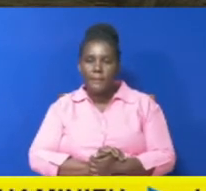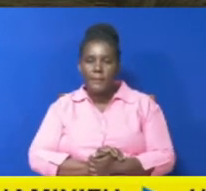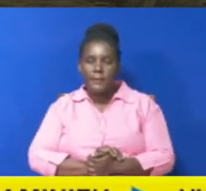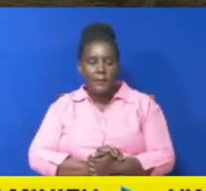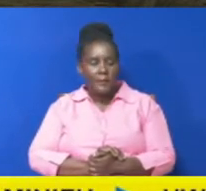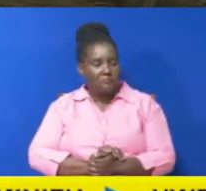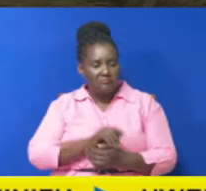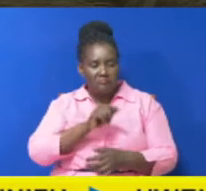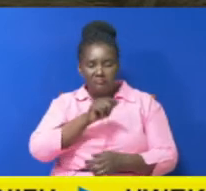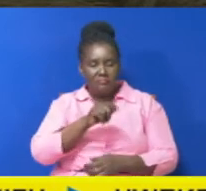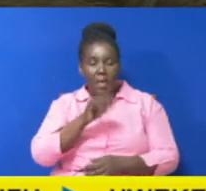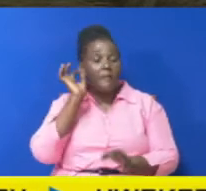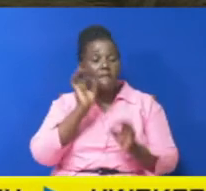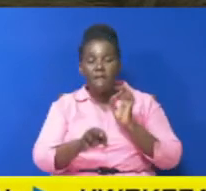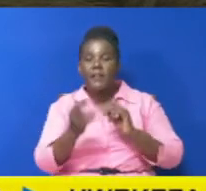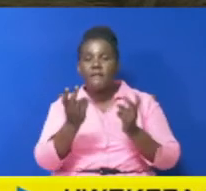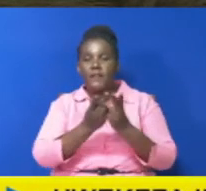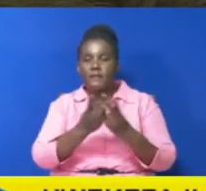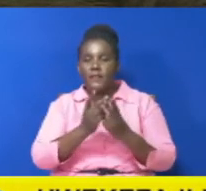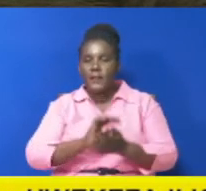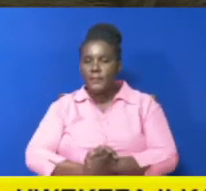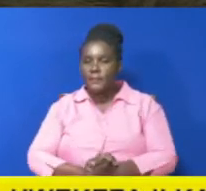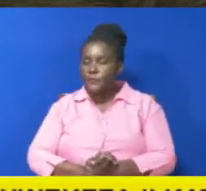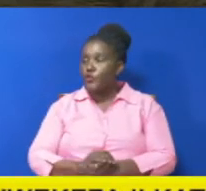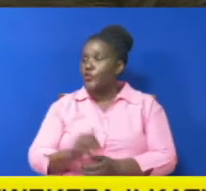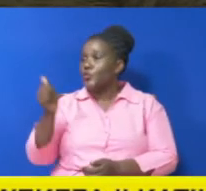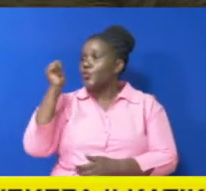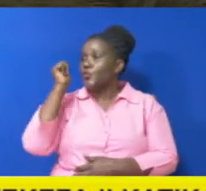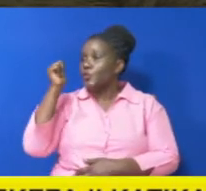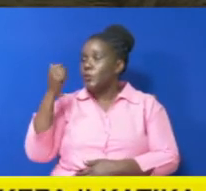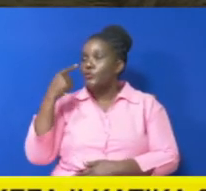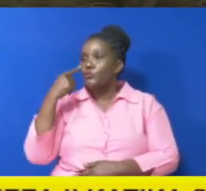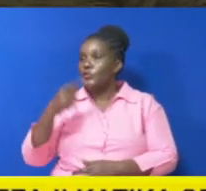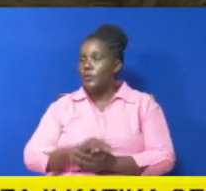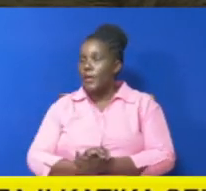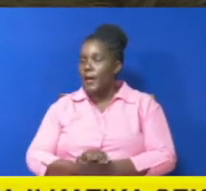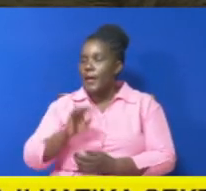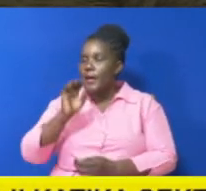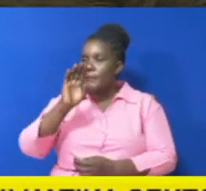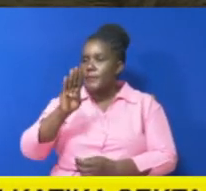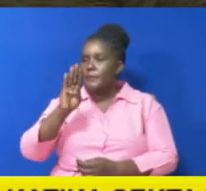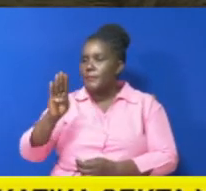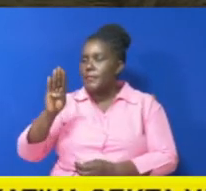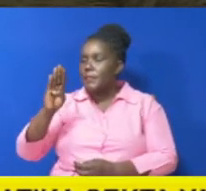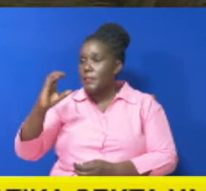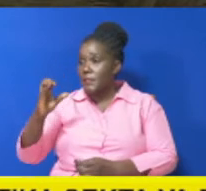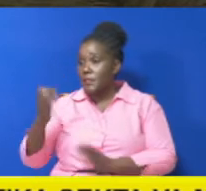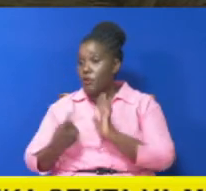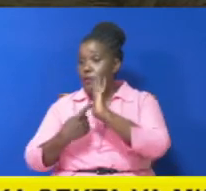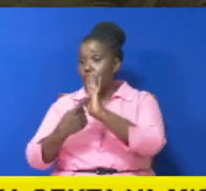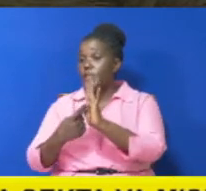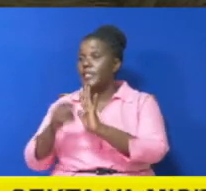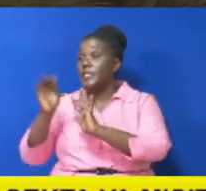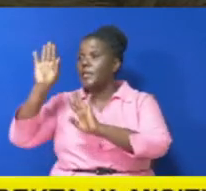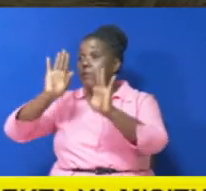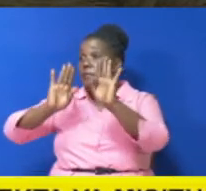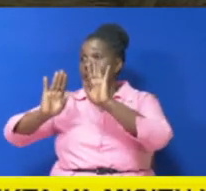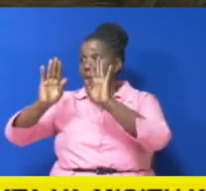pia ni usafishaji haramu. Tumeona juzi documentary ya BBC huko Nairobi